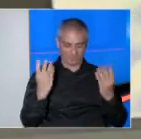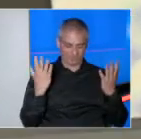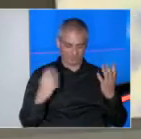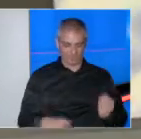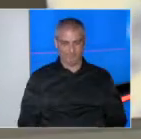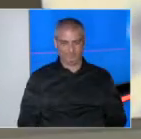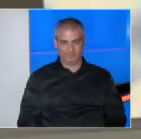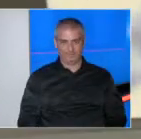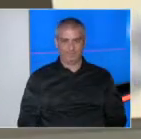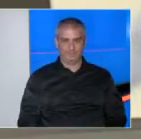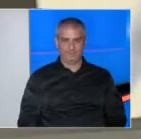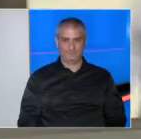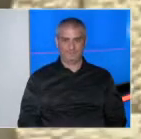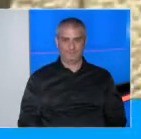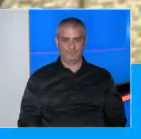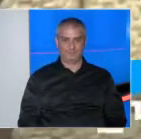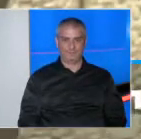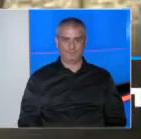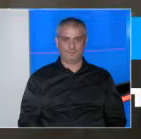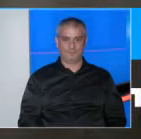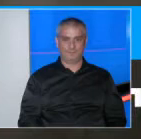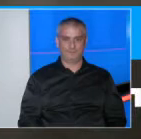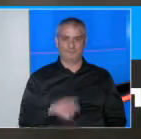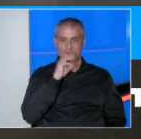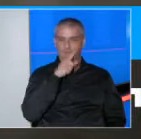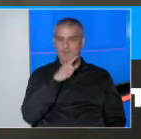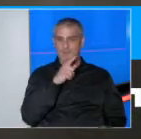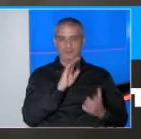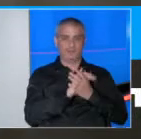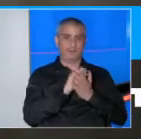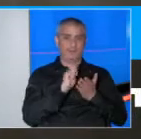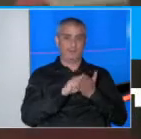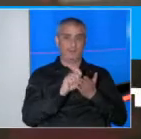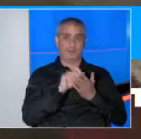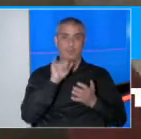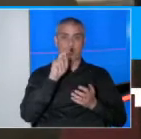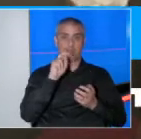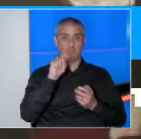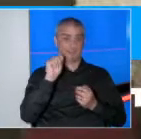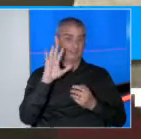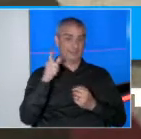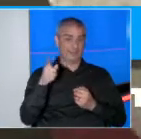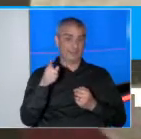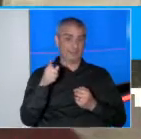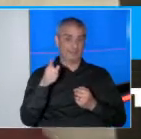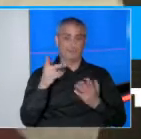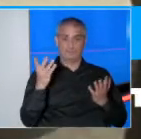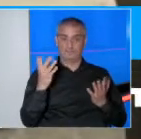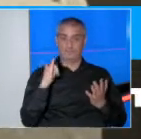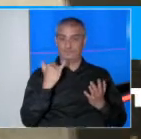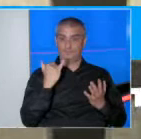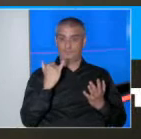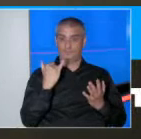בוא נתייחס ישר לפרסום הערב בוויינט של עמיתתנו מורן אזולאי, שאם פניכם, כפי שזה נראה